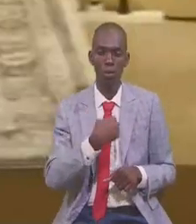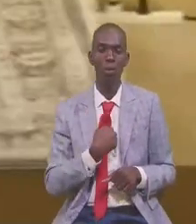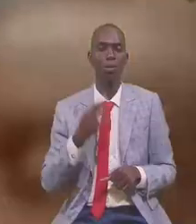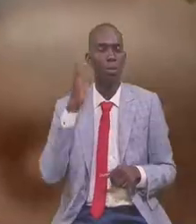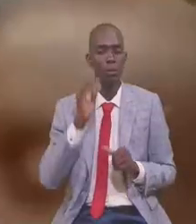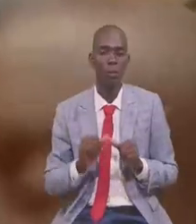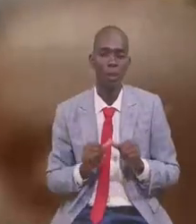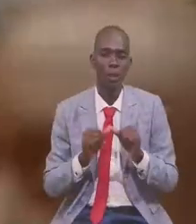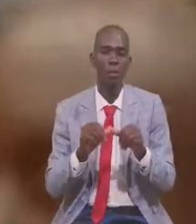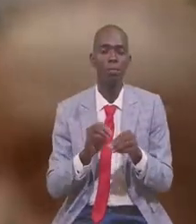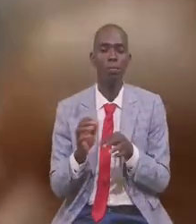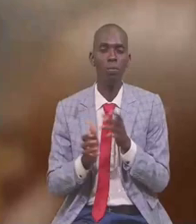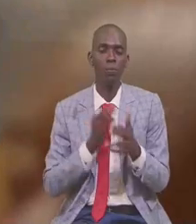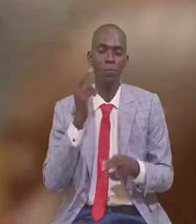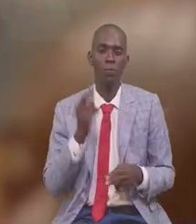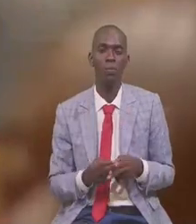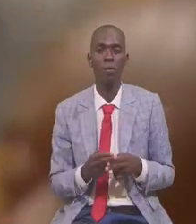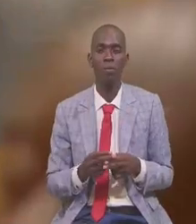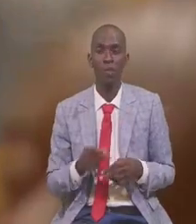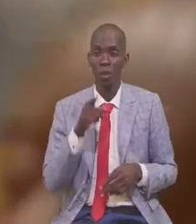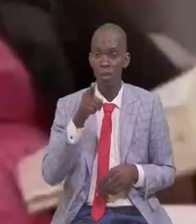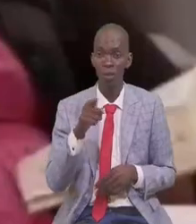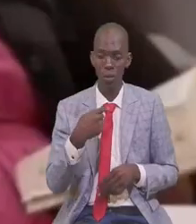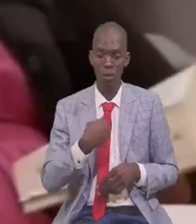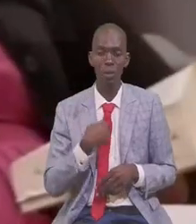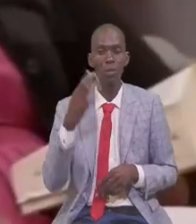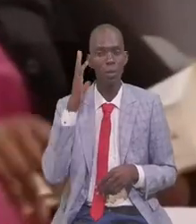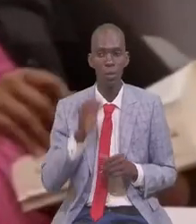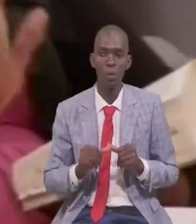poursuivre. Il dit, vous et moi, nous allons poursuivre.